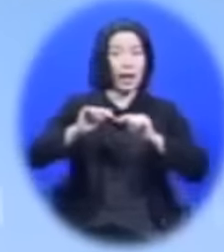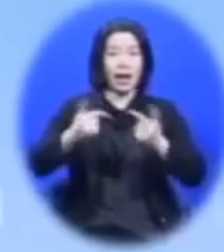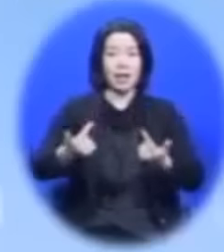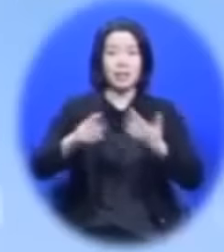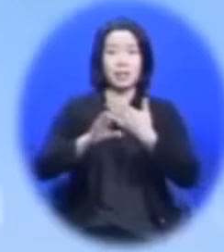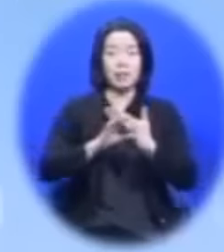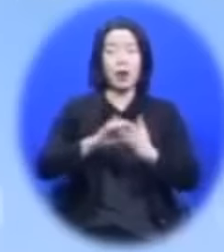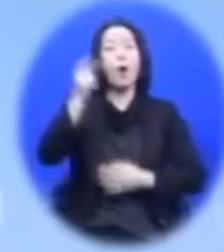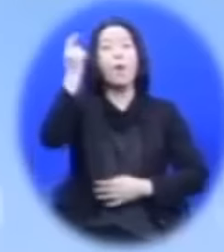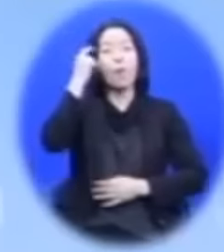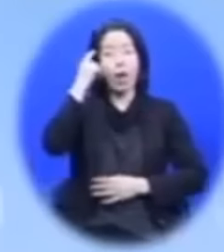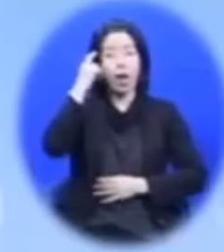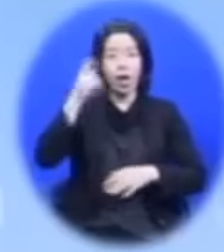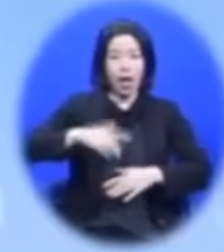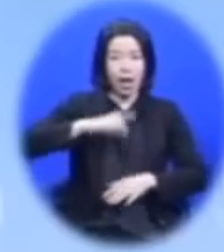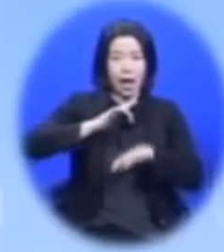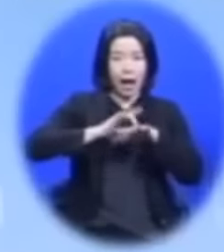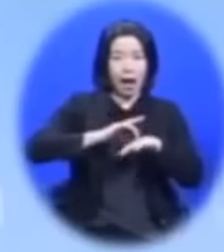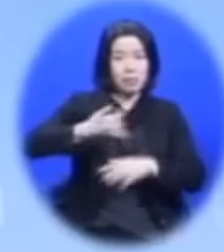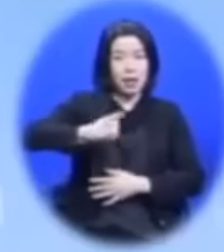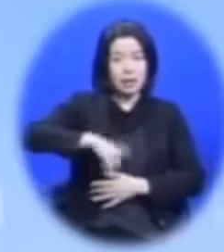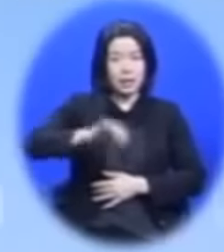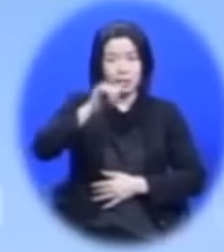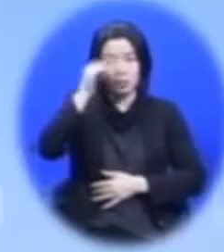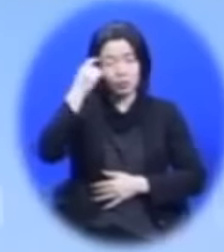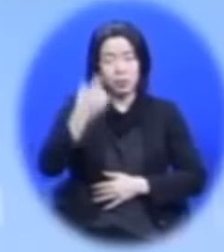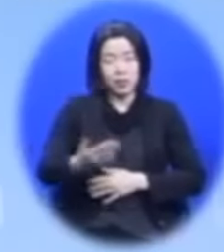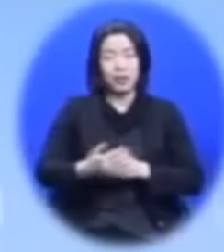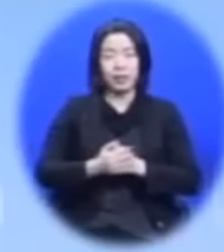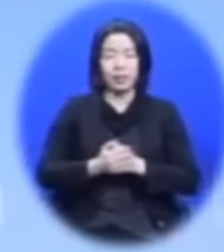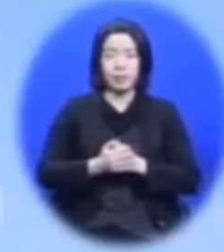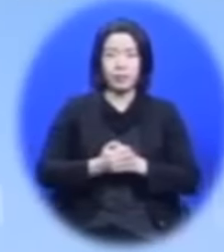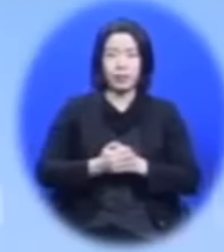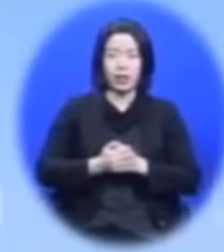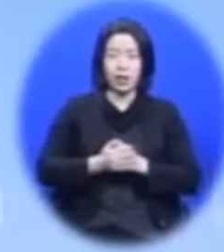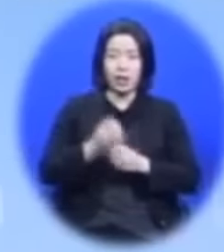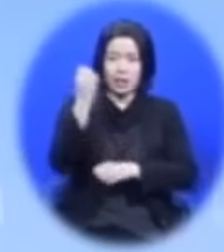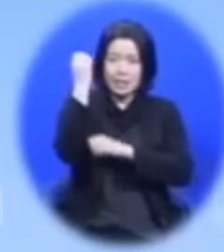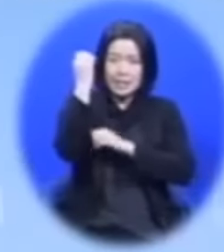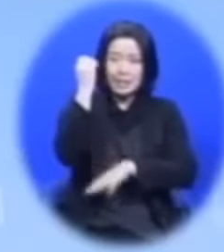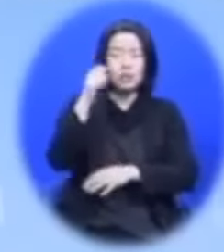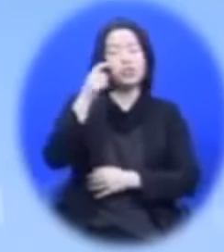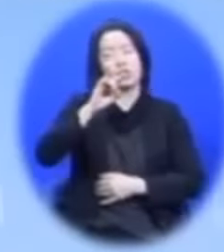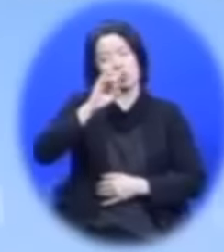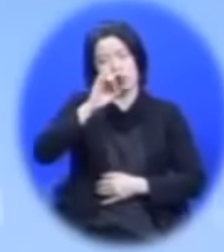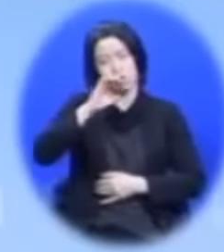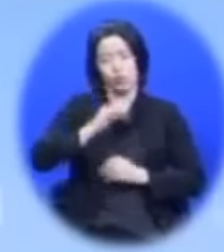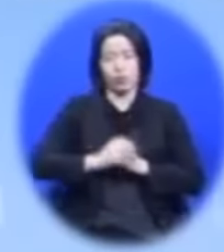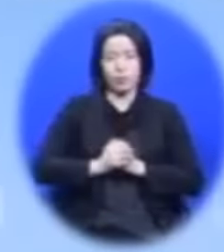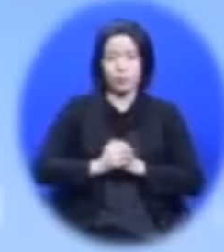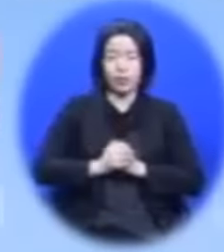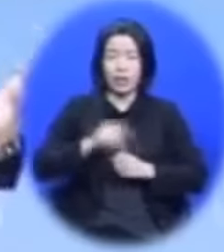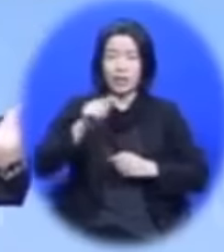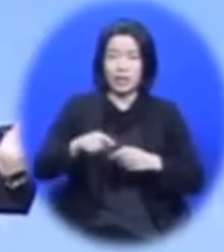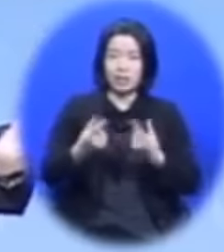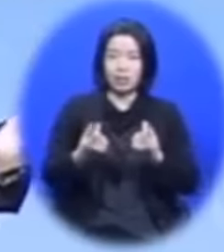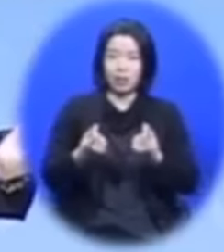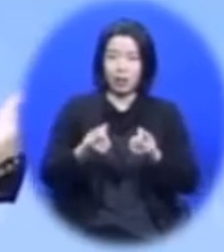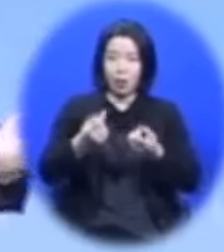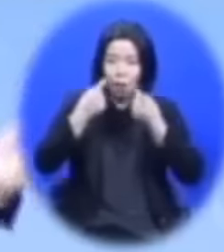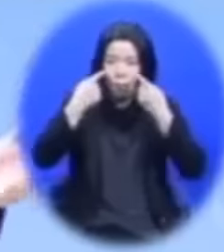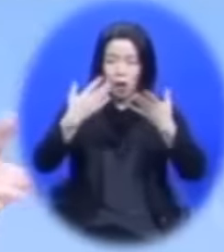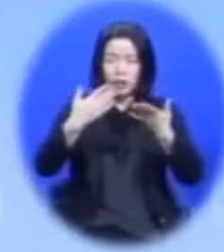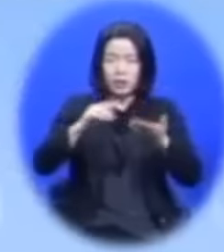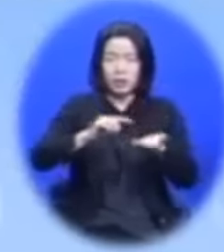한다면 왜 악마의 자녀입니까? 기준이 궁금하죠. 네. 그렇게 환히 드러나는